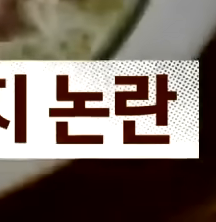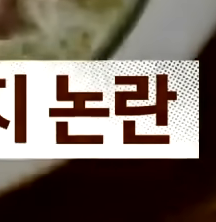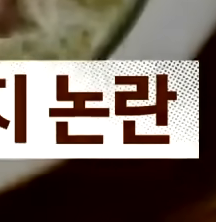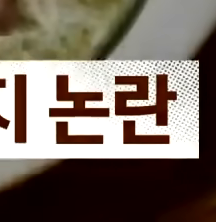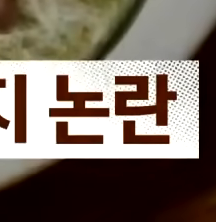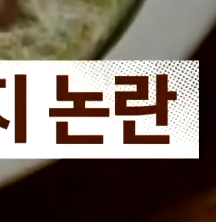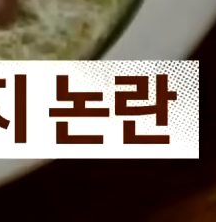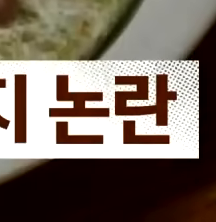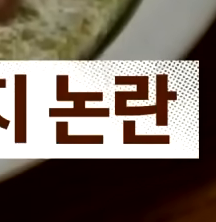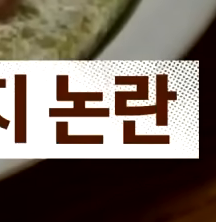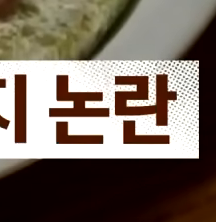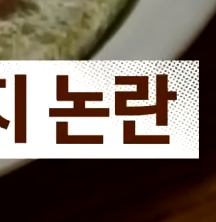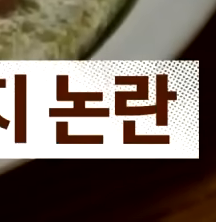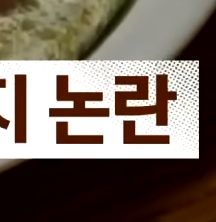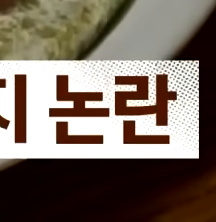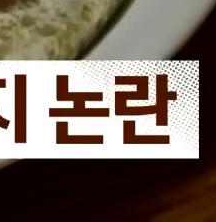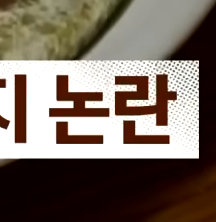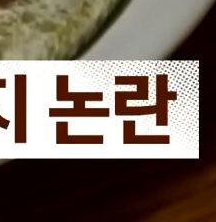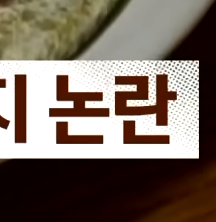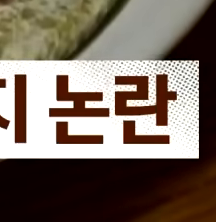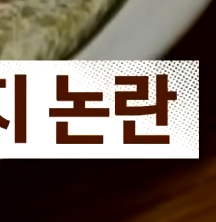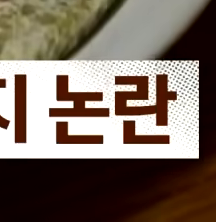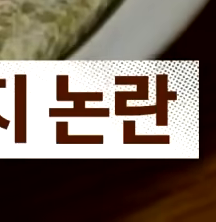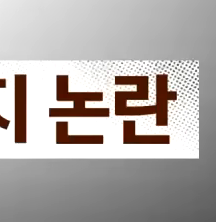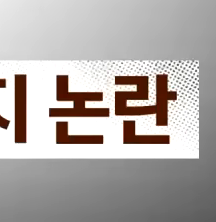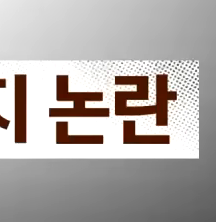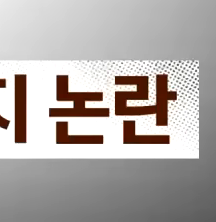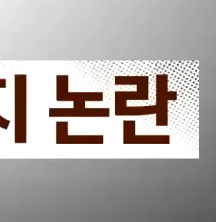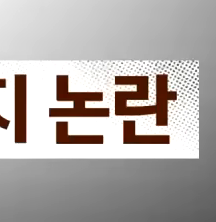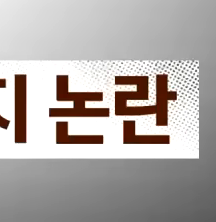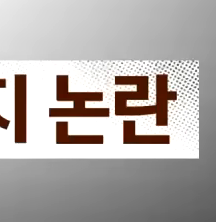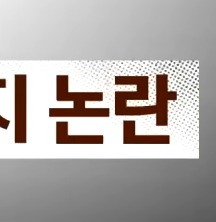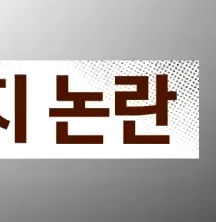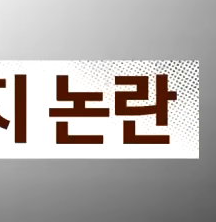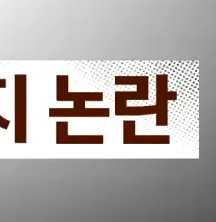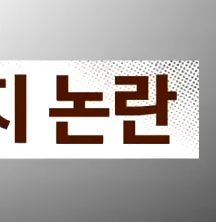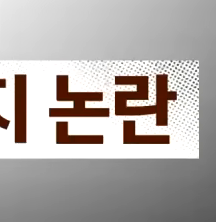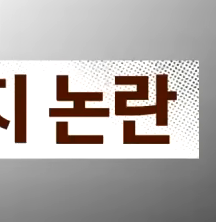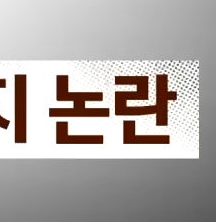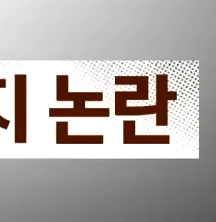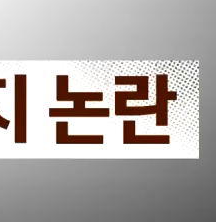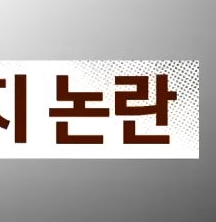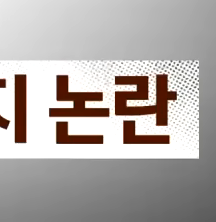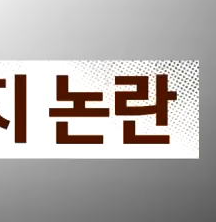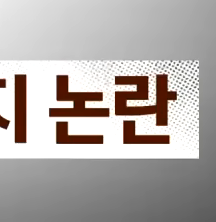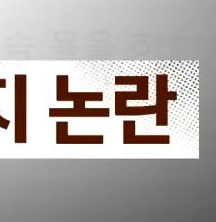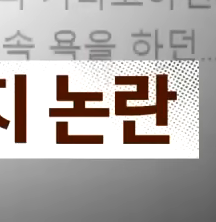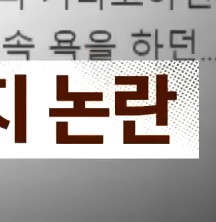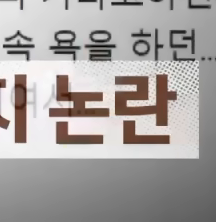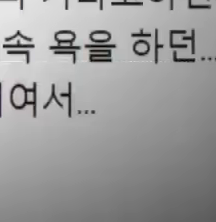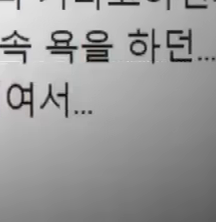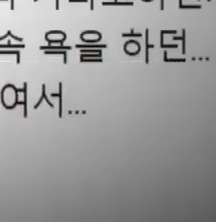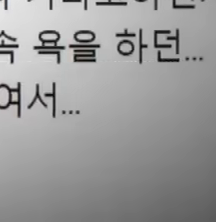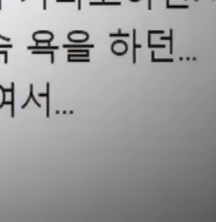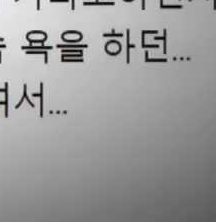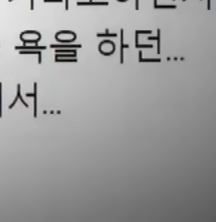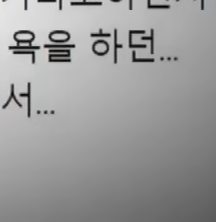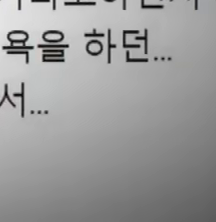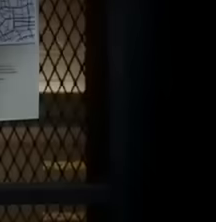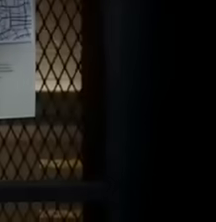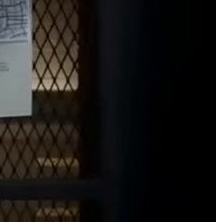주장이 제기됐습니다 양에 비해 가격이 비싸다는 손님들의 항의에 횟집 사장은 도리어 서를 퍼부었다는